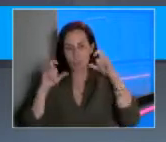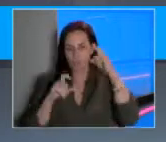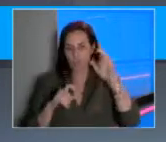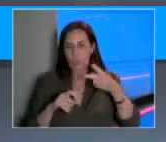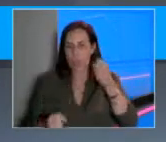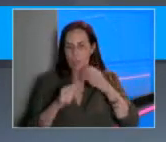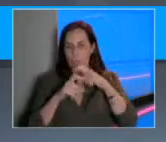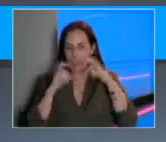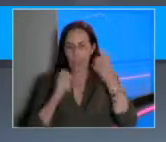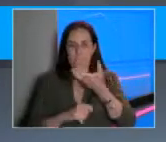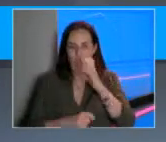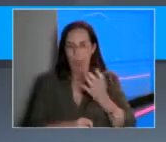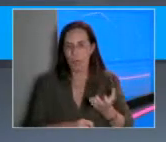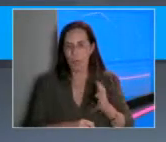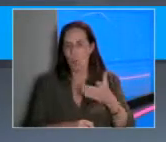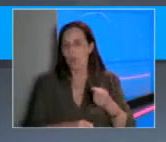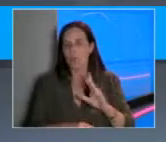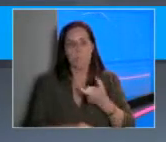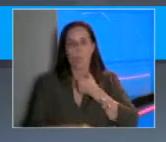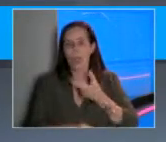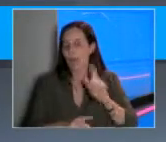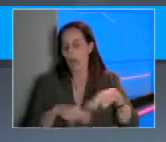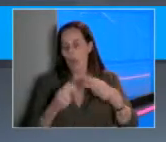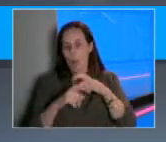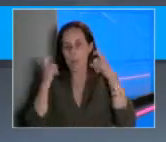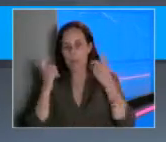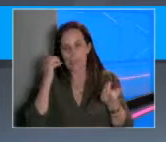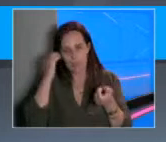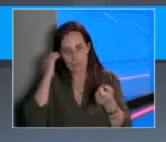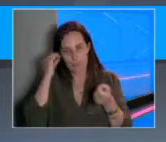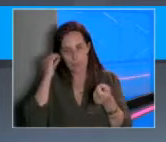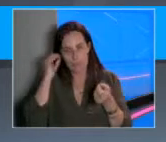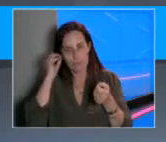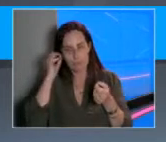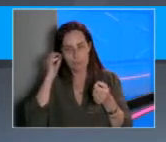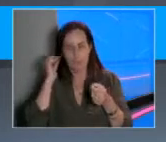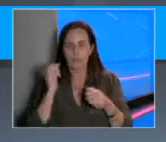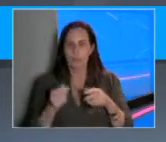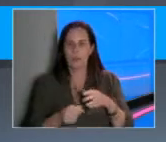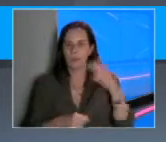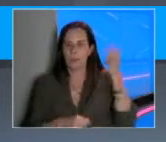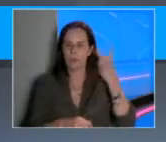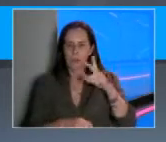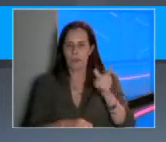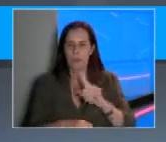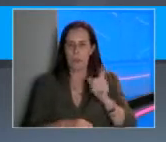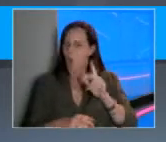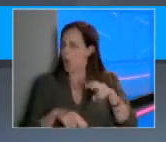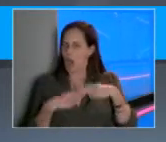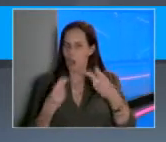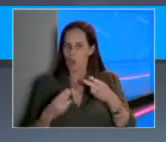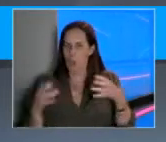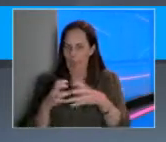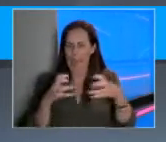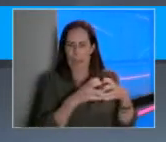שיהיה להם קשה וחום וכן הלאה, יכול להיות שנצטרך גם לחזור לזה. כן. או שבוודאי ובוודאי לא לחזור